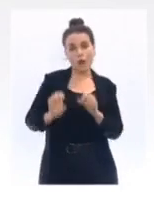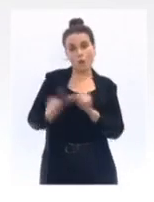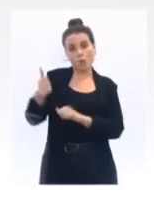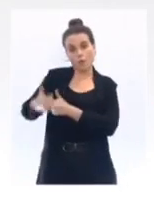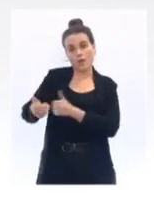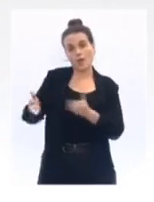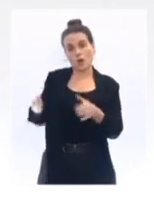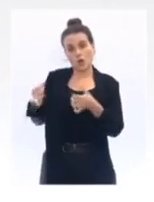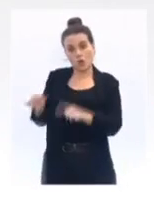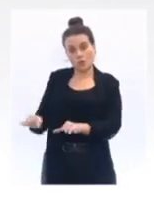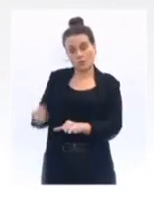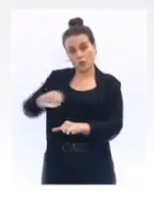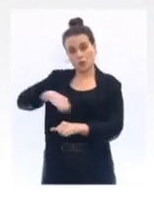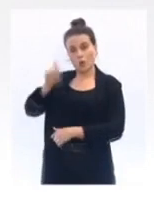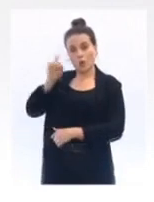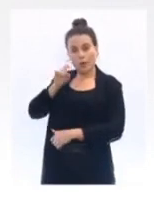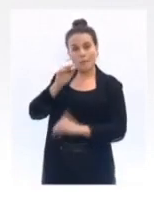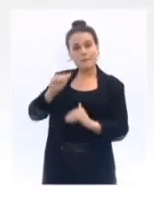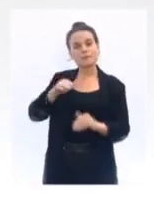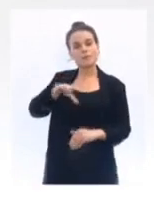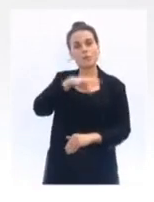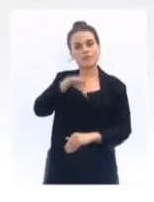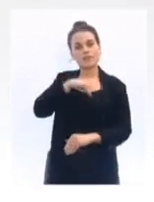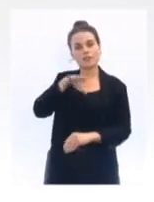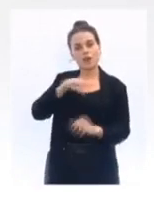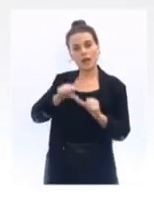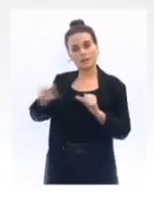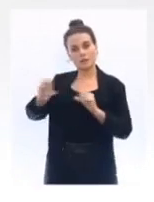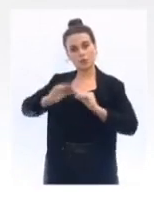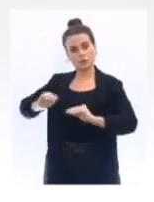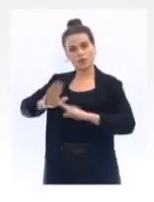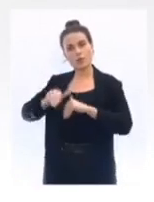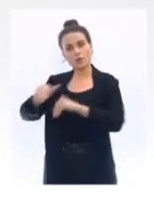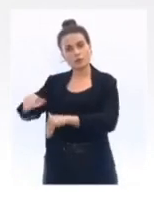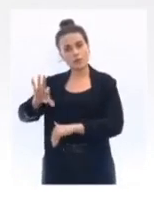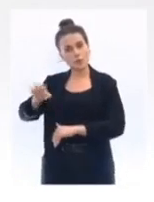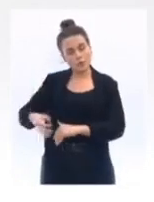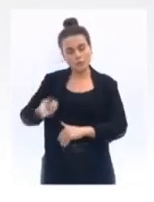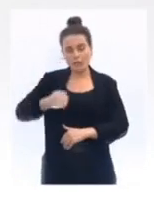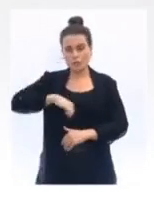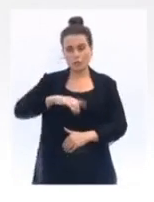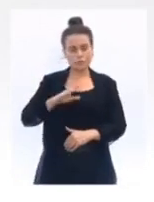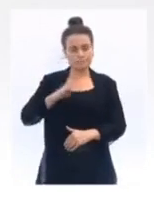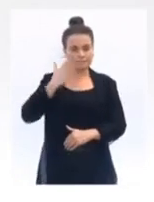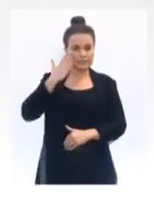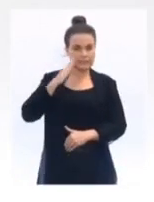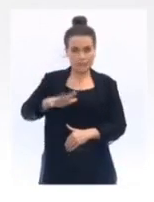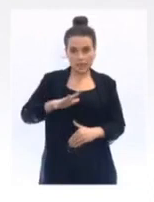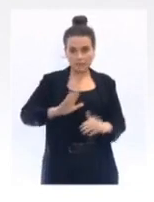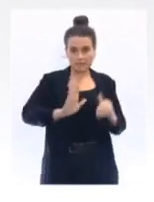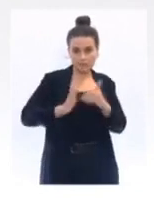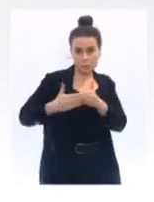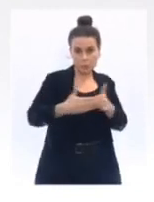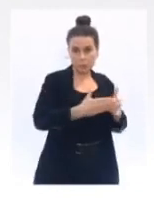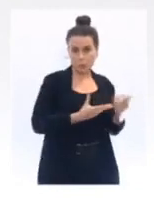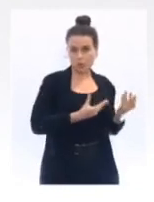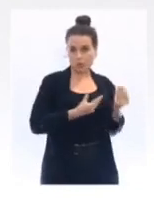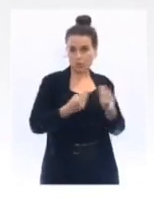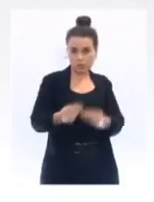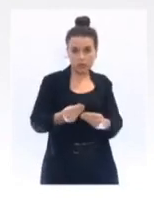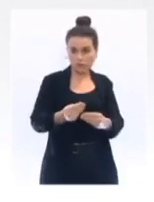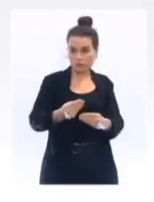écoles et des établissements entraîne l'aggravation des retards scolaires, et nous ne voulons pas cela. Nous ne voulons pas d'écart entre les élèves, nous voulons